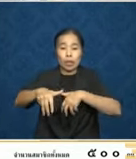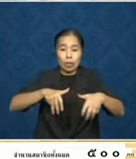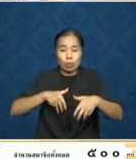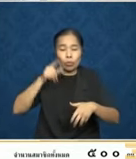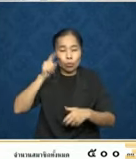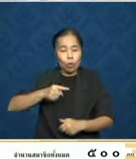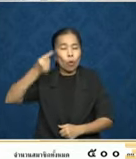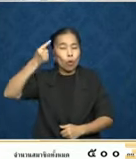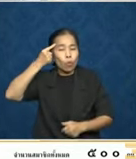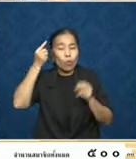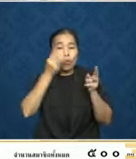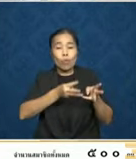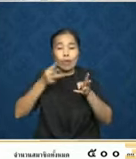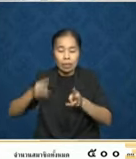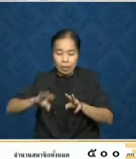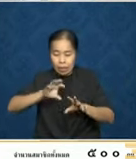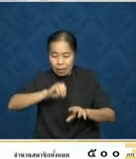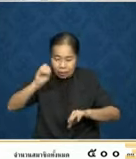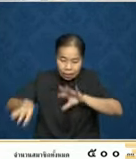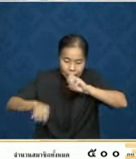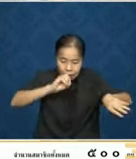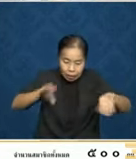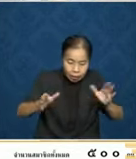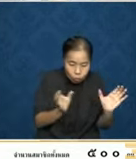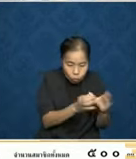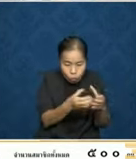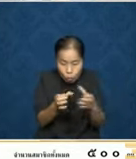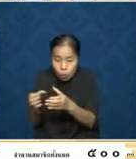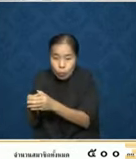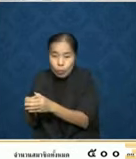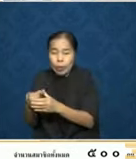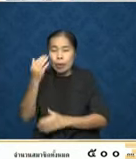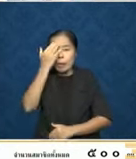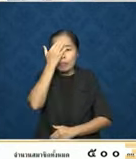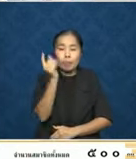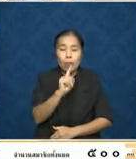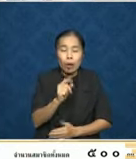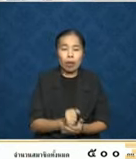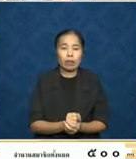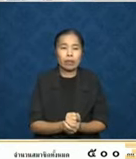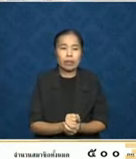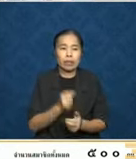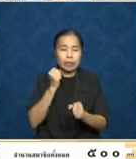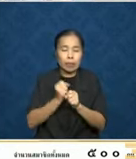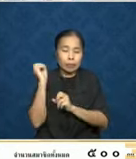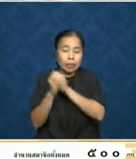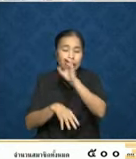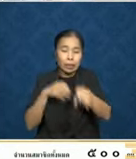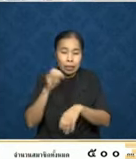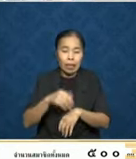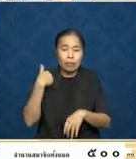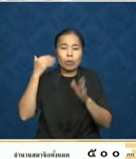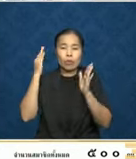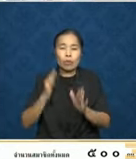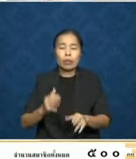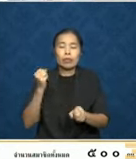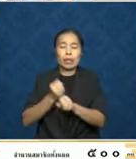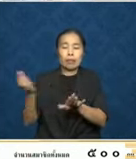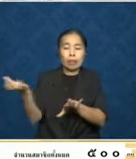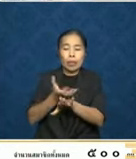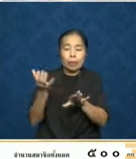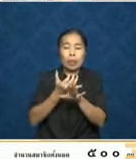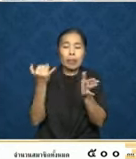ขาจะได้มีกำลังใจในการแยกขยะต่อไปเพื่ออะไรคะ1พนักงานเก็บขยะเนี่ยเขาจะได้เก็บได้2